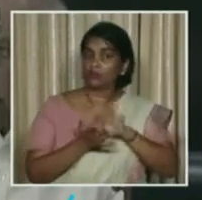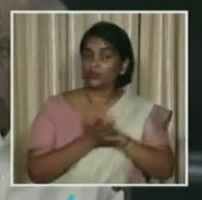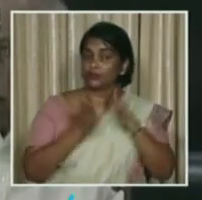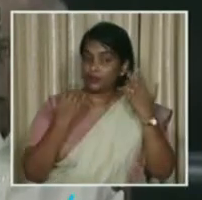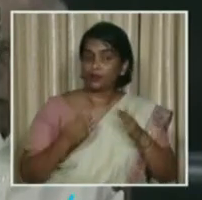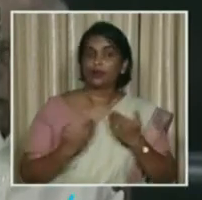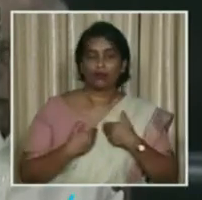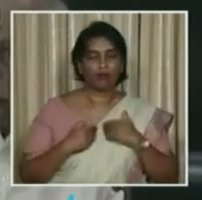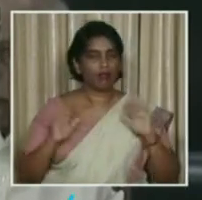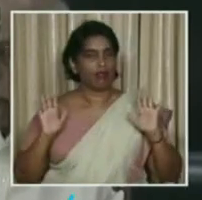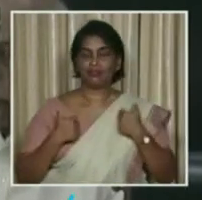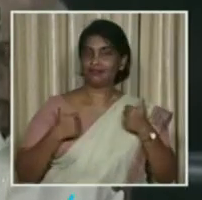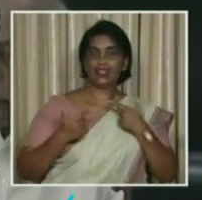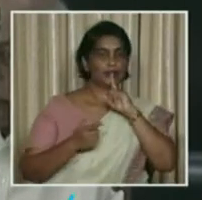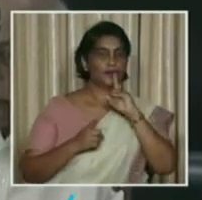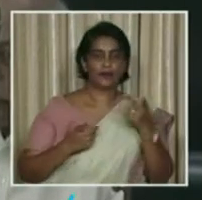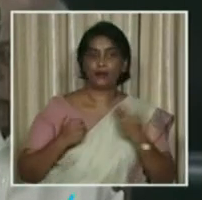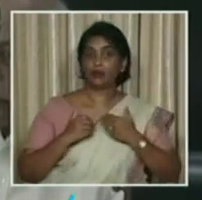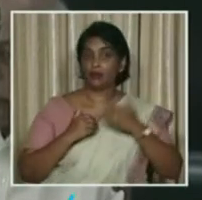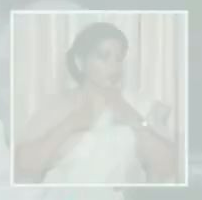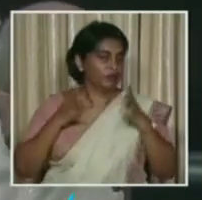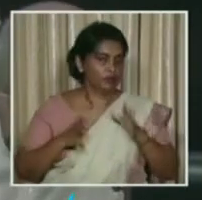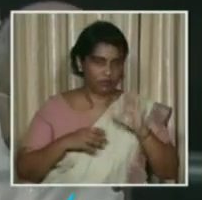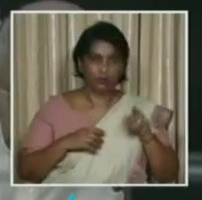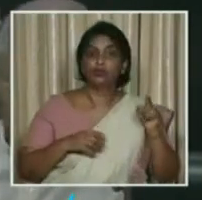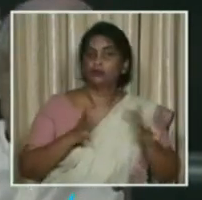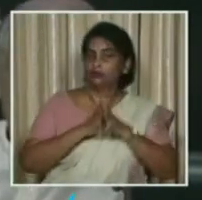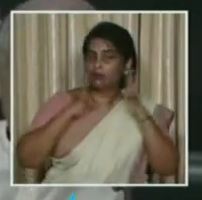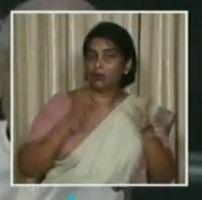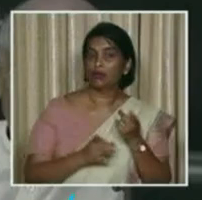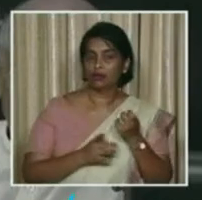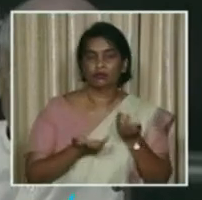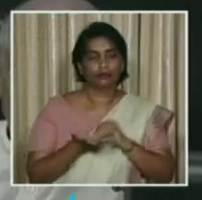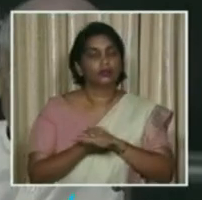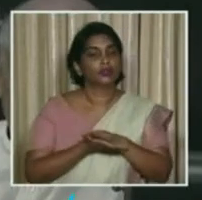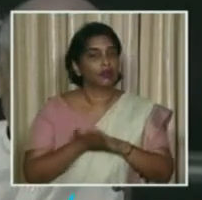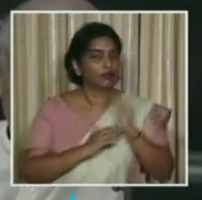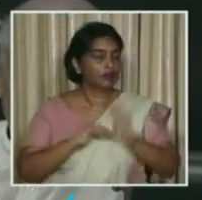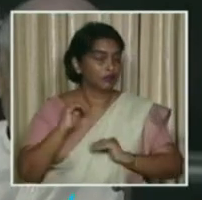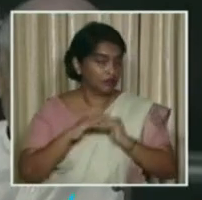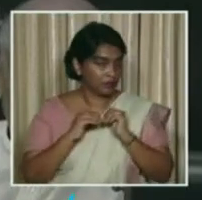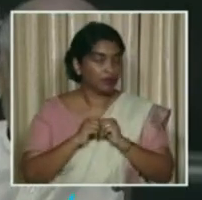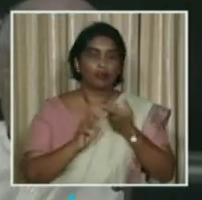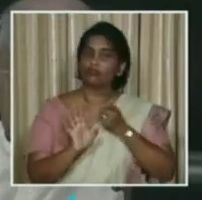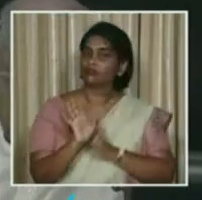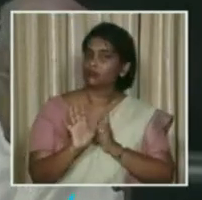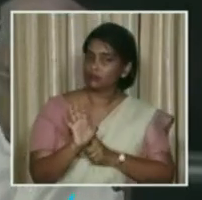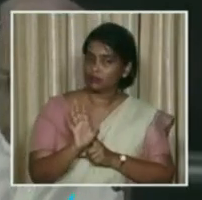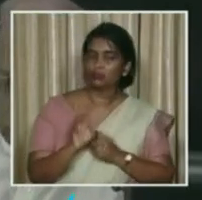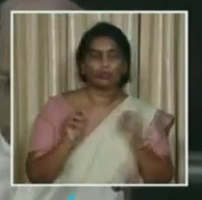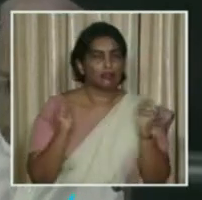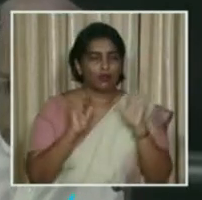පමණින් අපට සෑයීමකට පත්වෙන්න බෑ. මේ ගමනක අවසානය නෙවෙයි. දැවැන්ත ආර්ථික ප්‍රතිසංස්කරණ ක්‍රියාවලිය අඛණ්ඩව